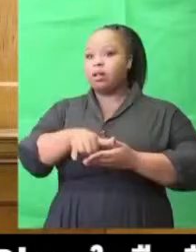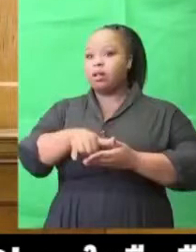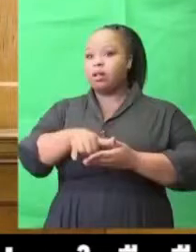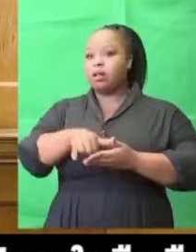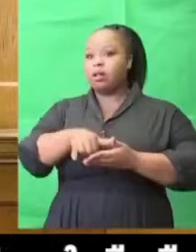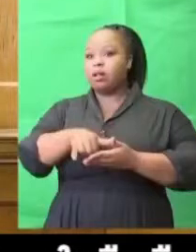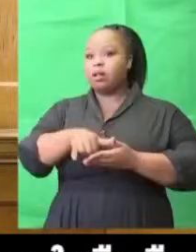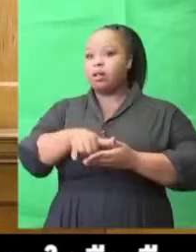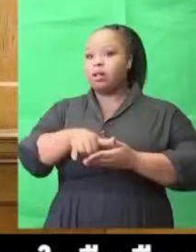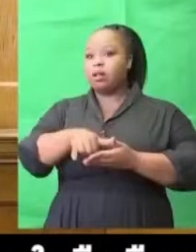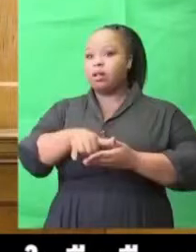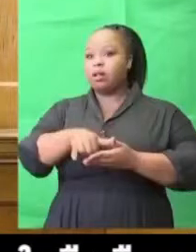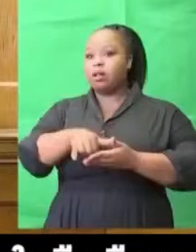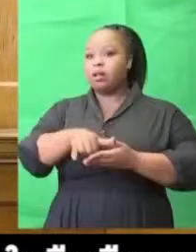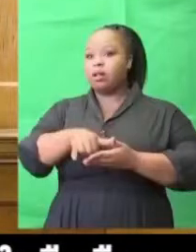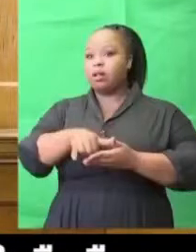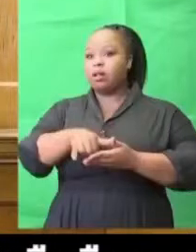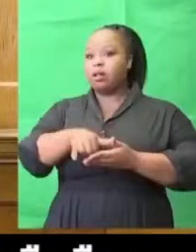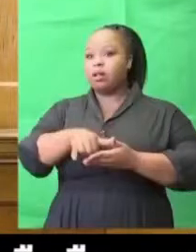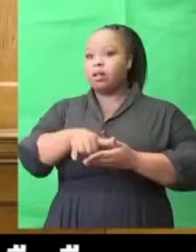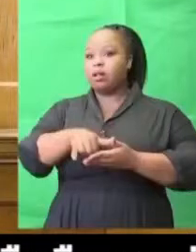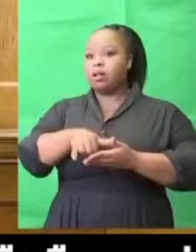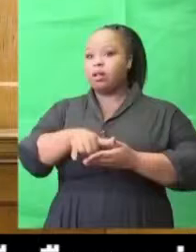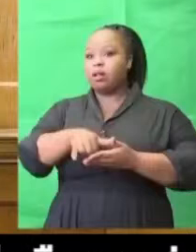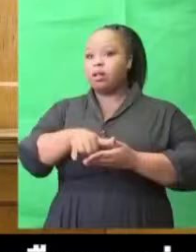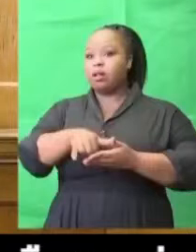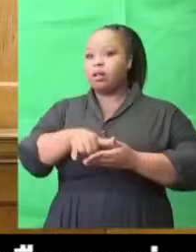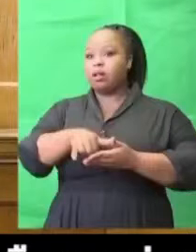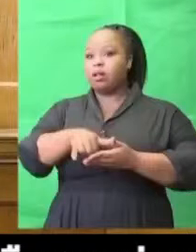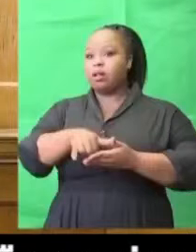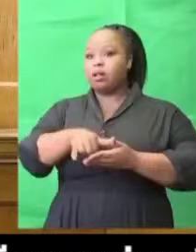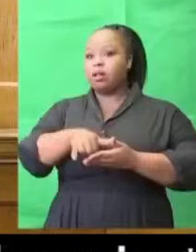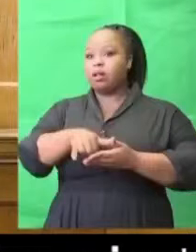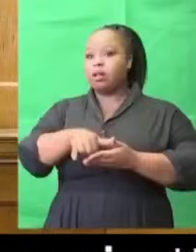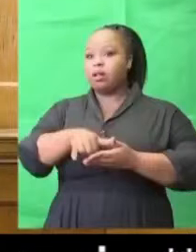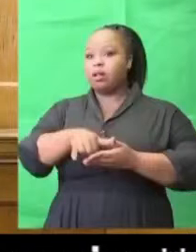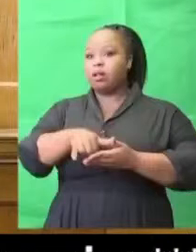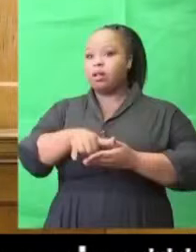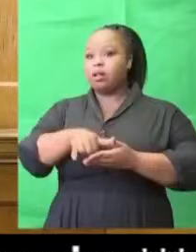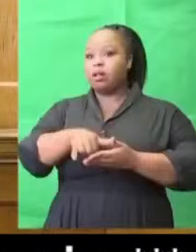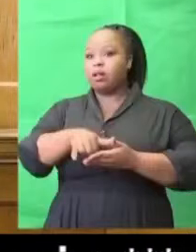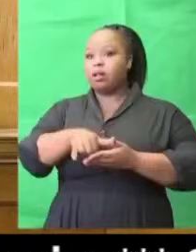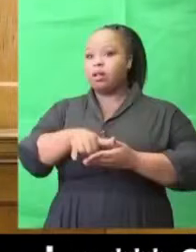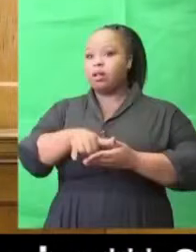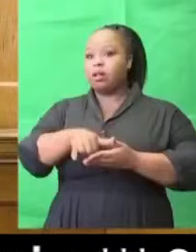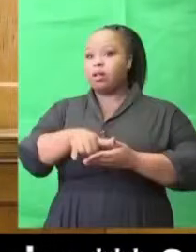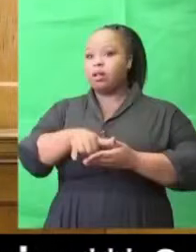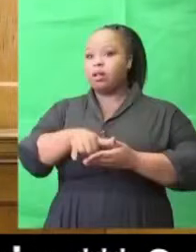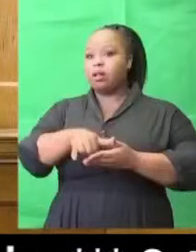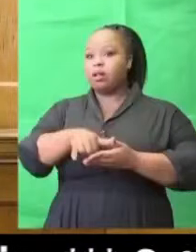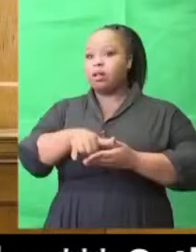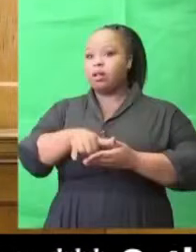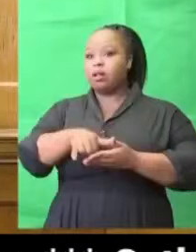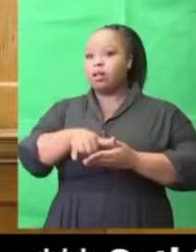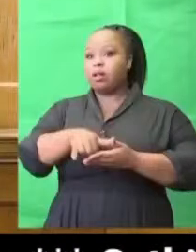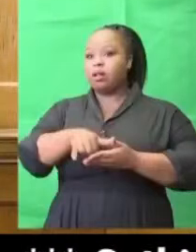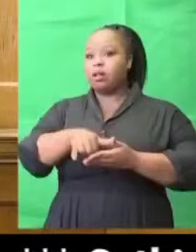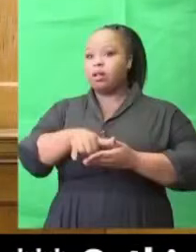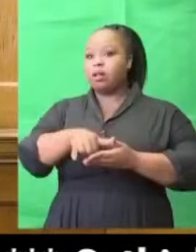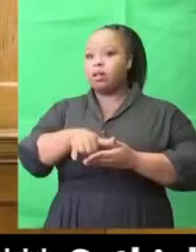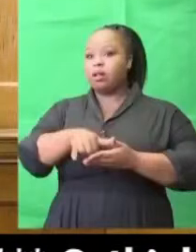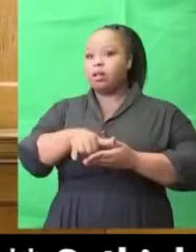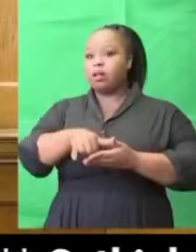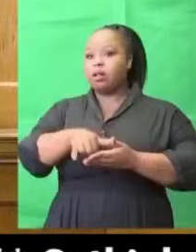มีประเทศที่สั่งการห้ามคนเหล่านี้เข้าประเทศตัวเองนั้นนอกจากประเทศไทยก็มีสหรัฐ